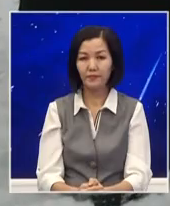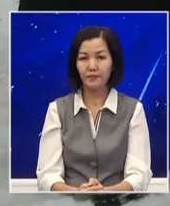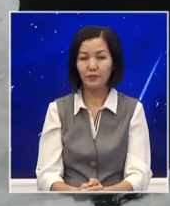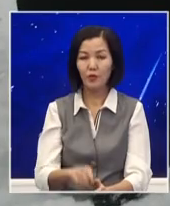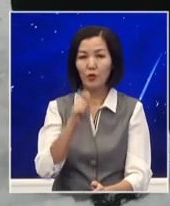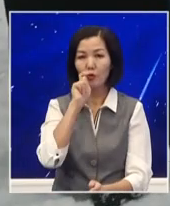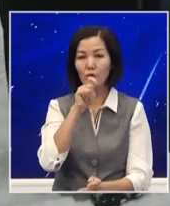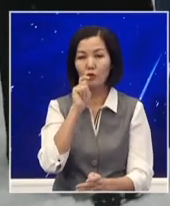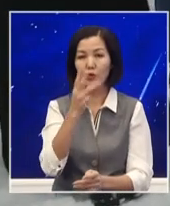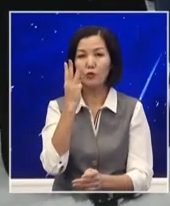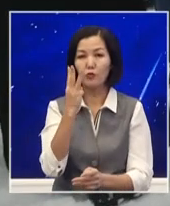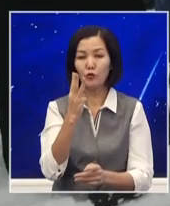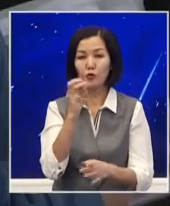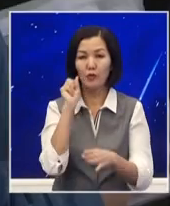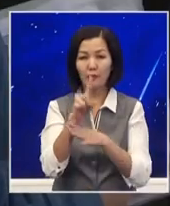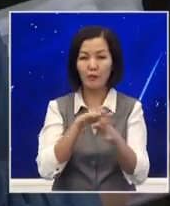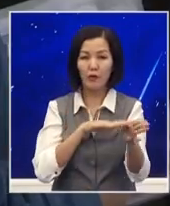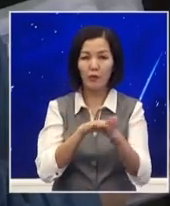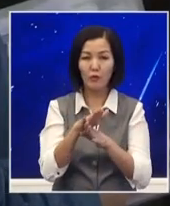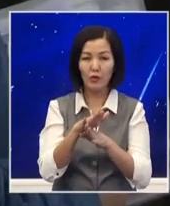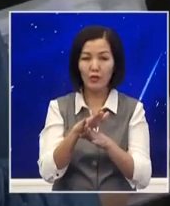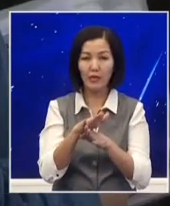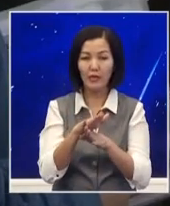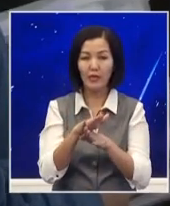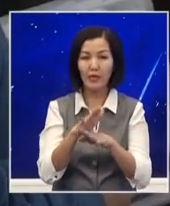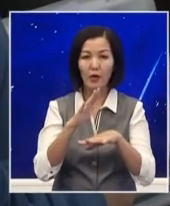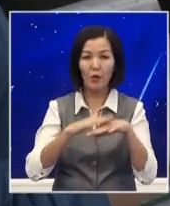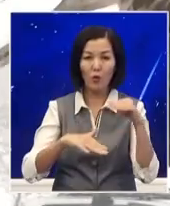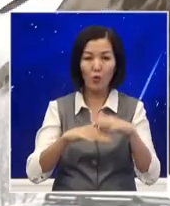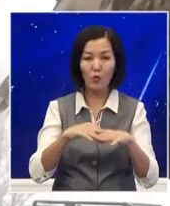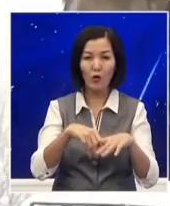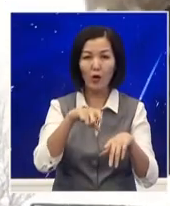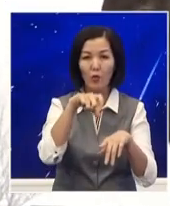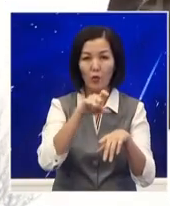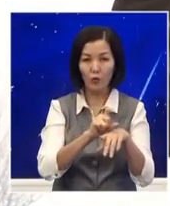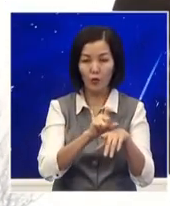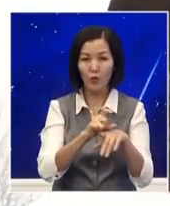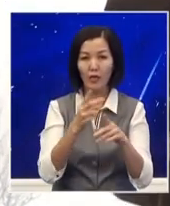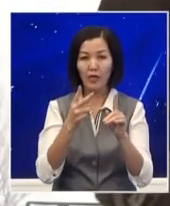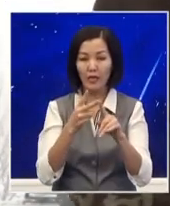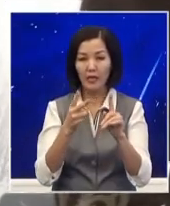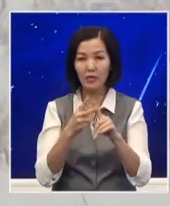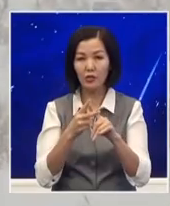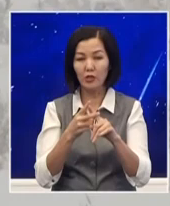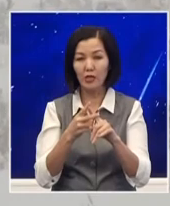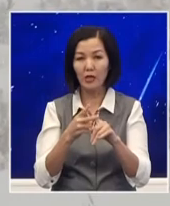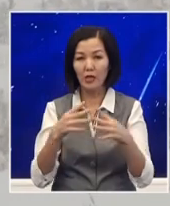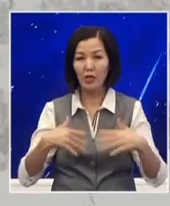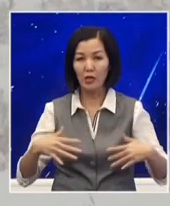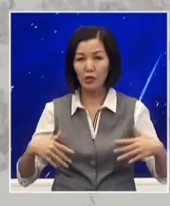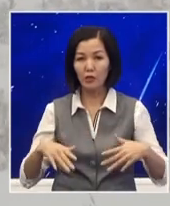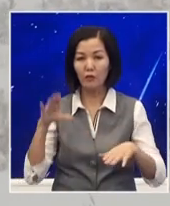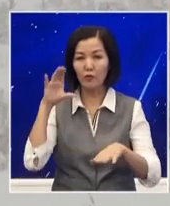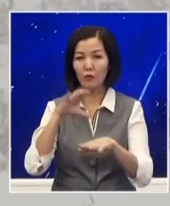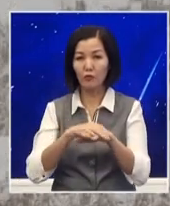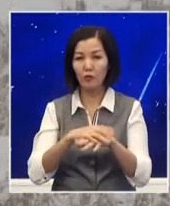Құстар үш кезең бойынша сынға түсті. Алғашқысы қолға шақыру, екіншісі қоянға немесе шырғаға, ал соңғысы қырдың қызылына